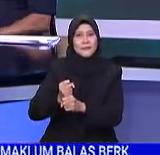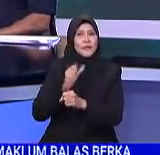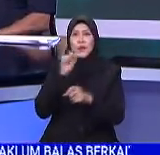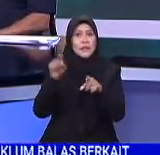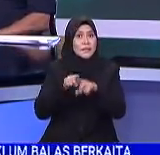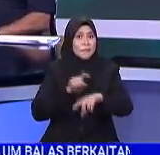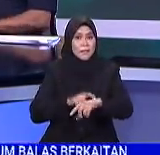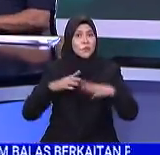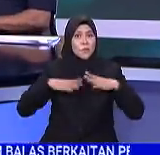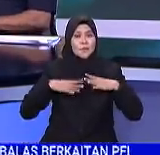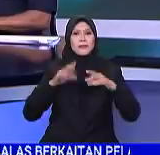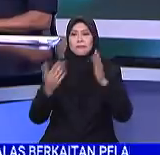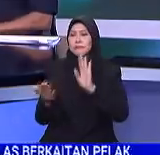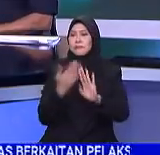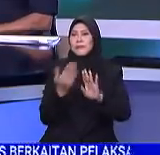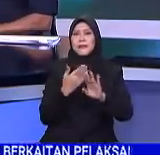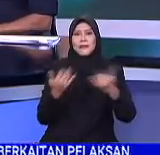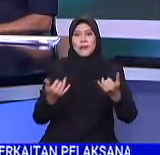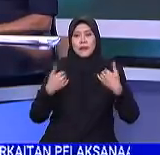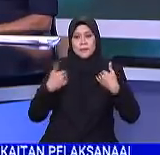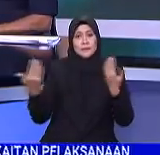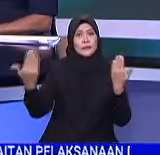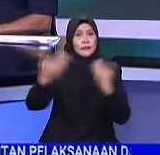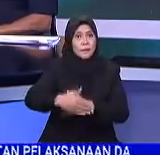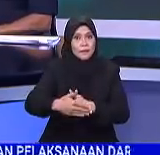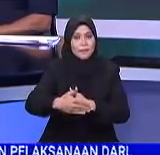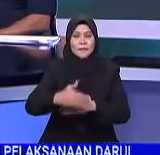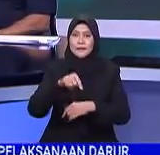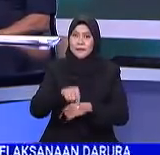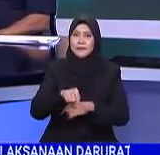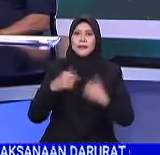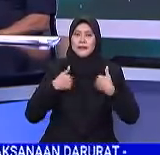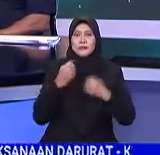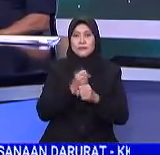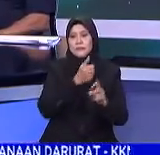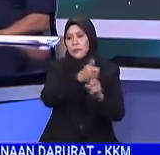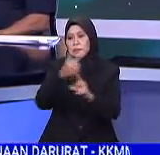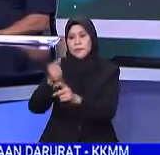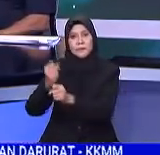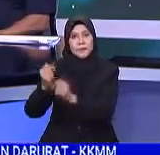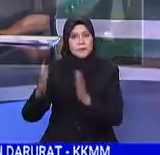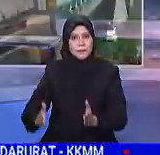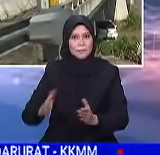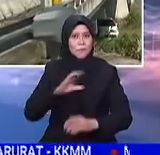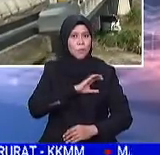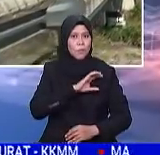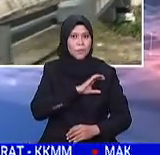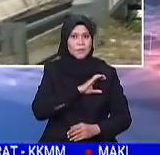masa. Misal kata Sekatan Jalan Raya. Sekatan Jalan Raya saja kita menugaskan